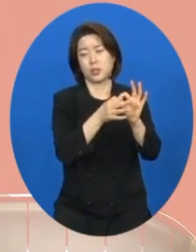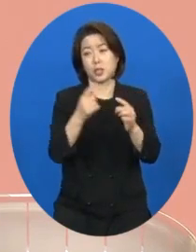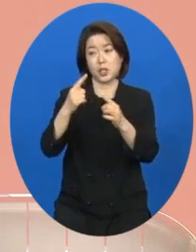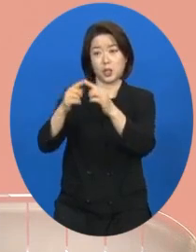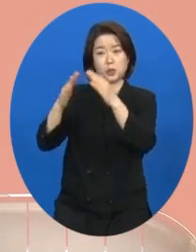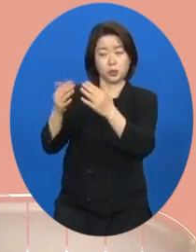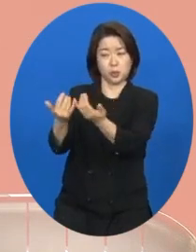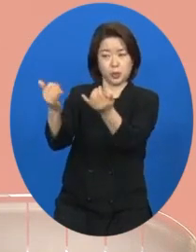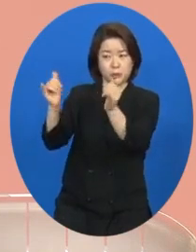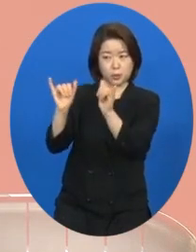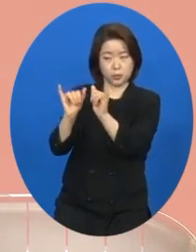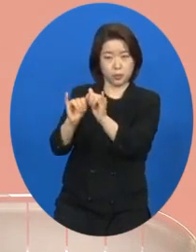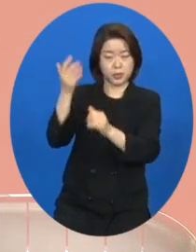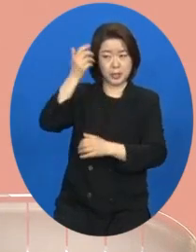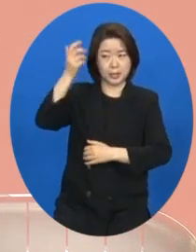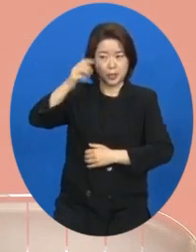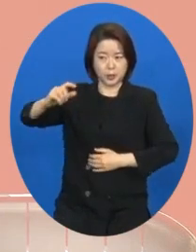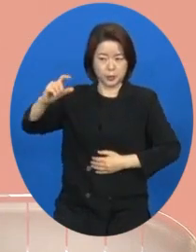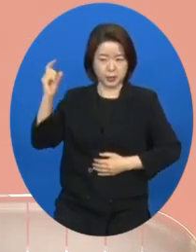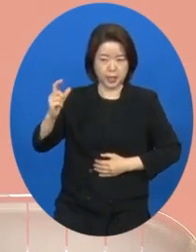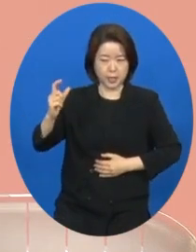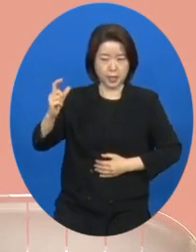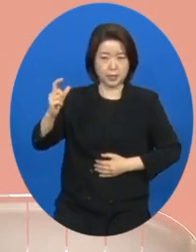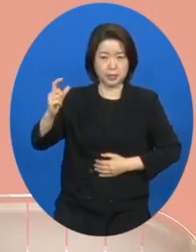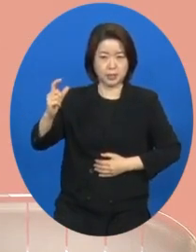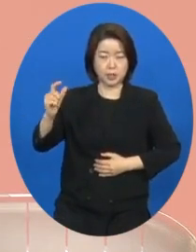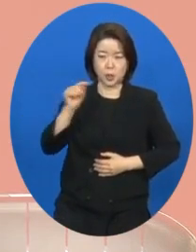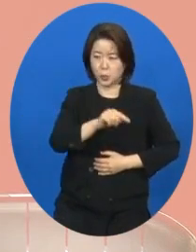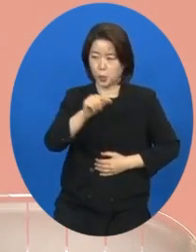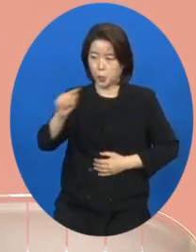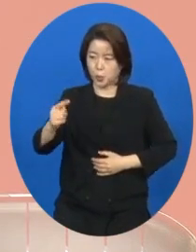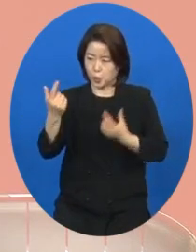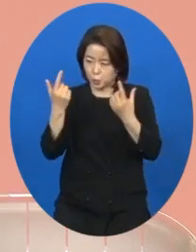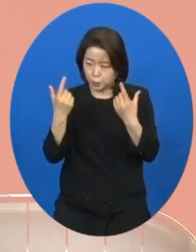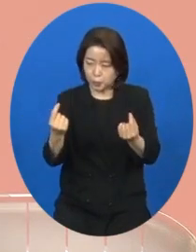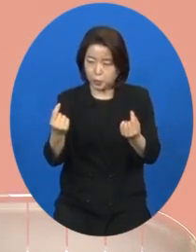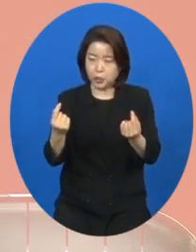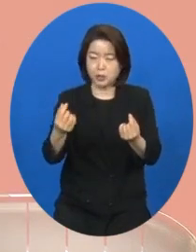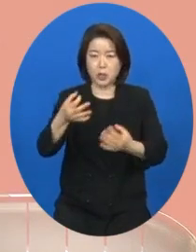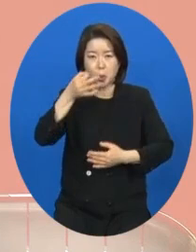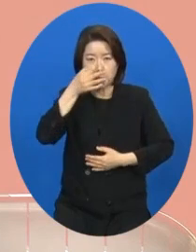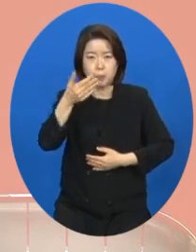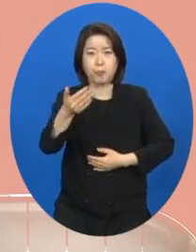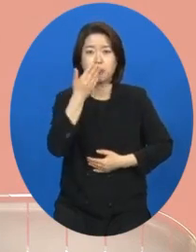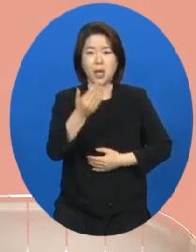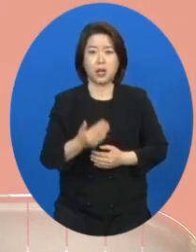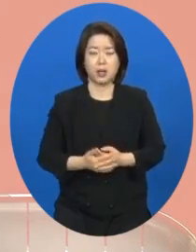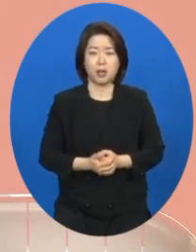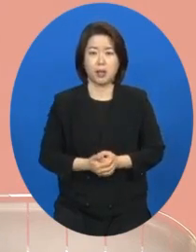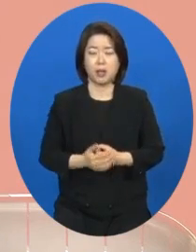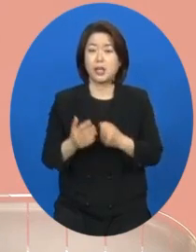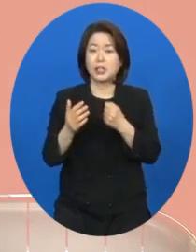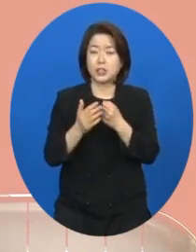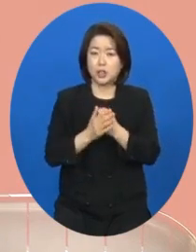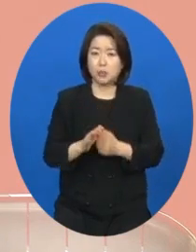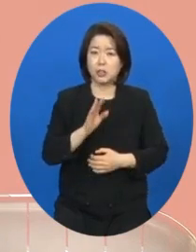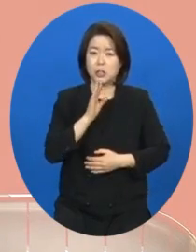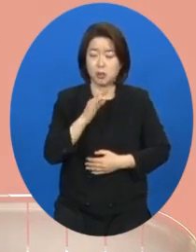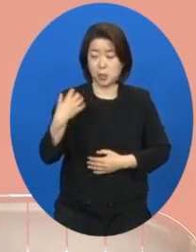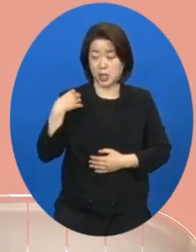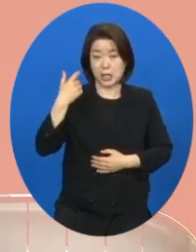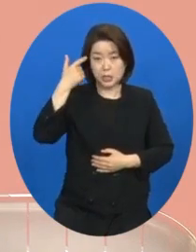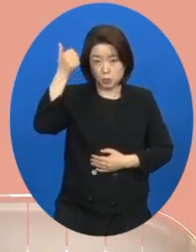공동체가 얼마나 영적으로 강한지를 그대로 보여주어요. 그래서 정말 담임